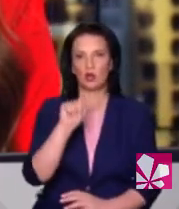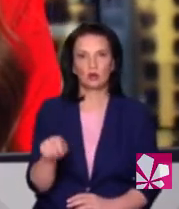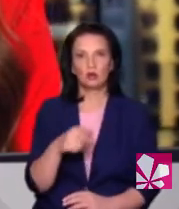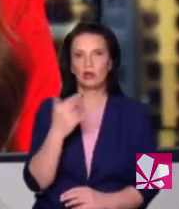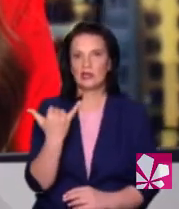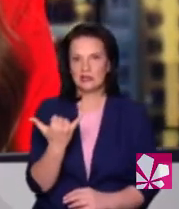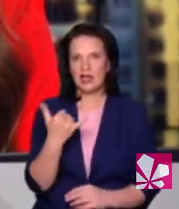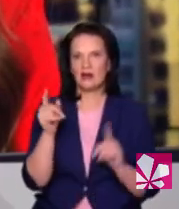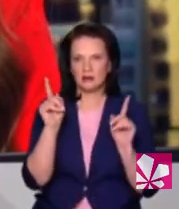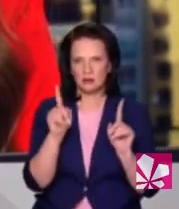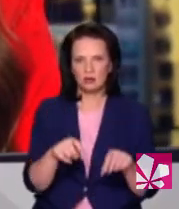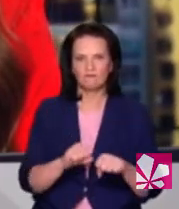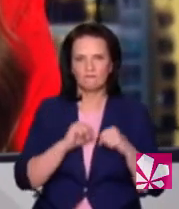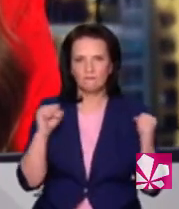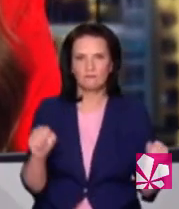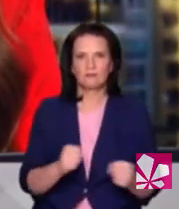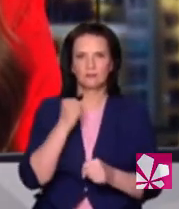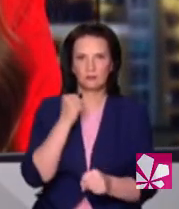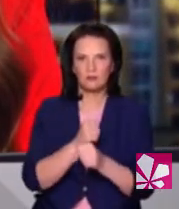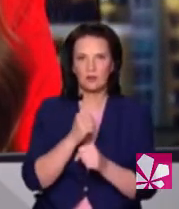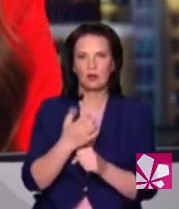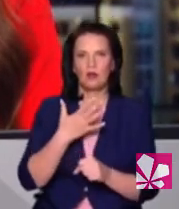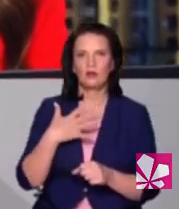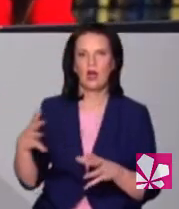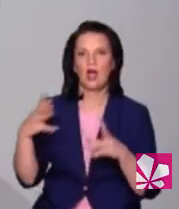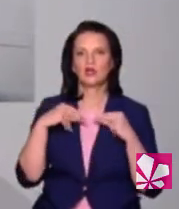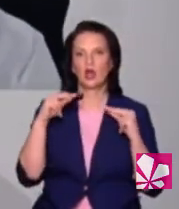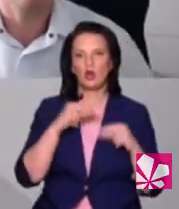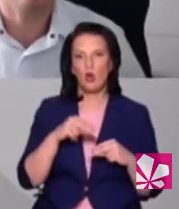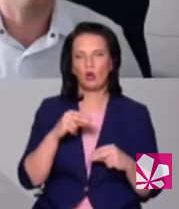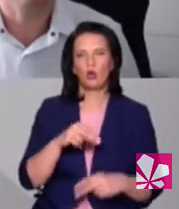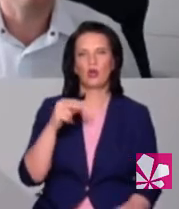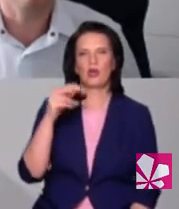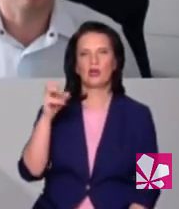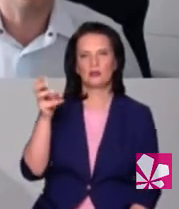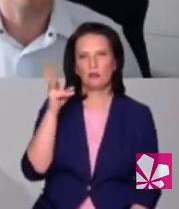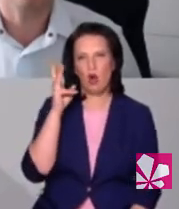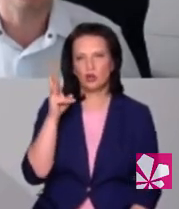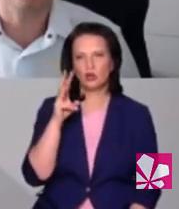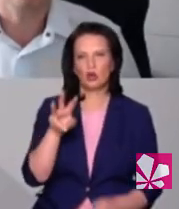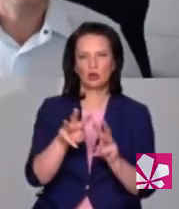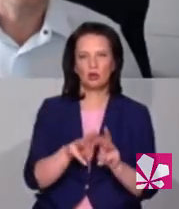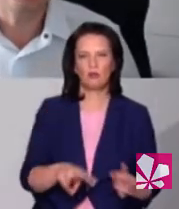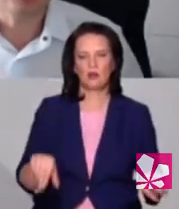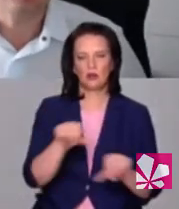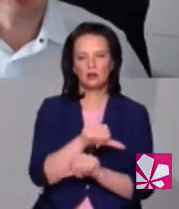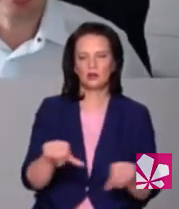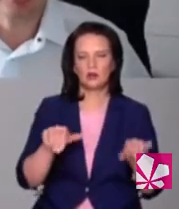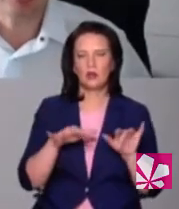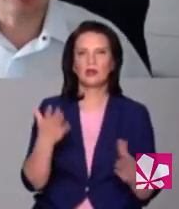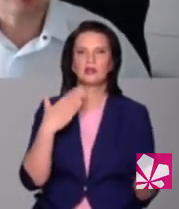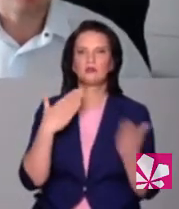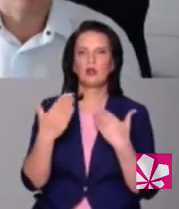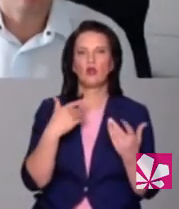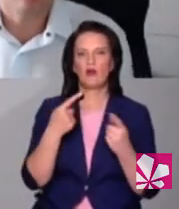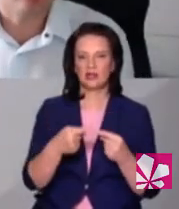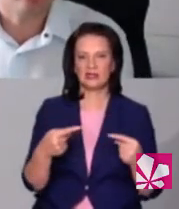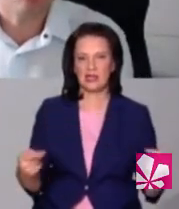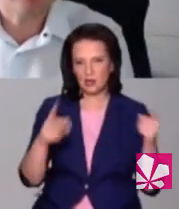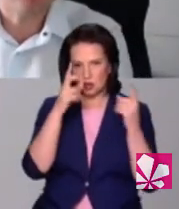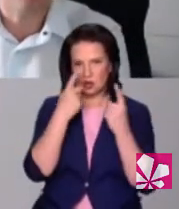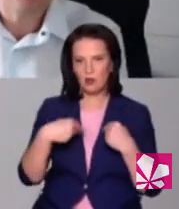збавляємо темпів. Наші колеги з по посольствах, Міністерства закордонних справ, спілкування з іншими країнами,